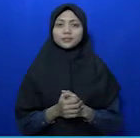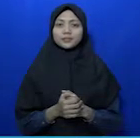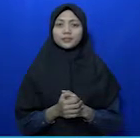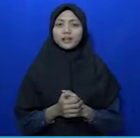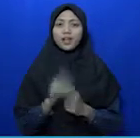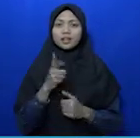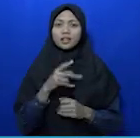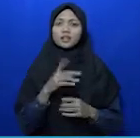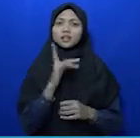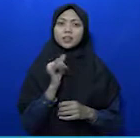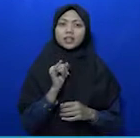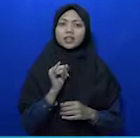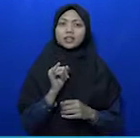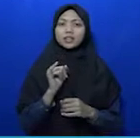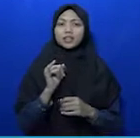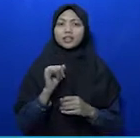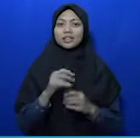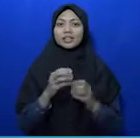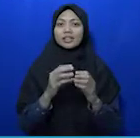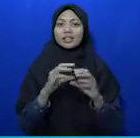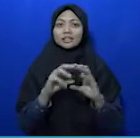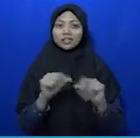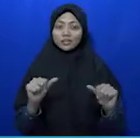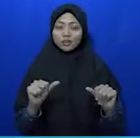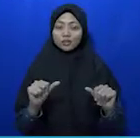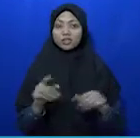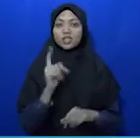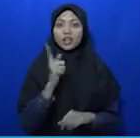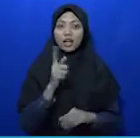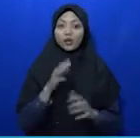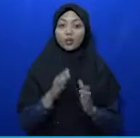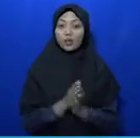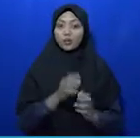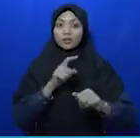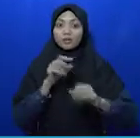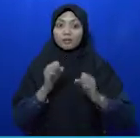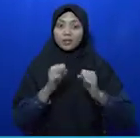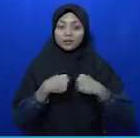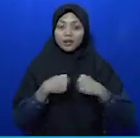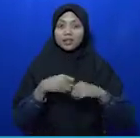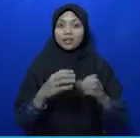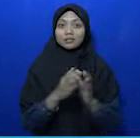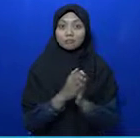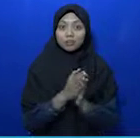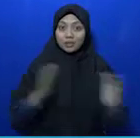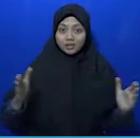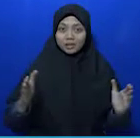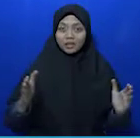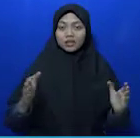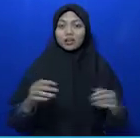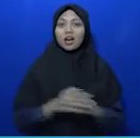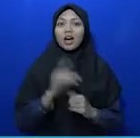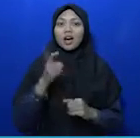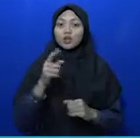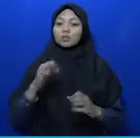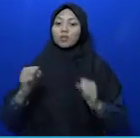bahwa perpanjangan atau penghentian itu harus persetujuan dua belah pihak.